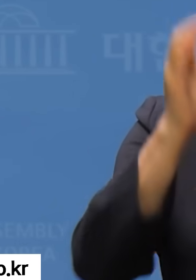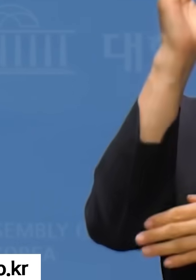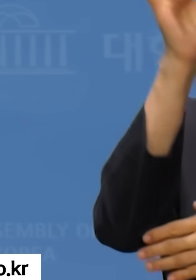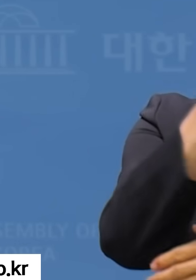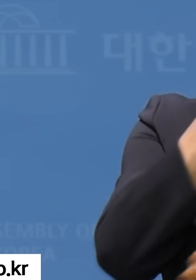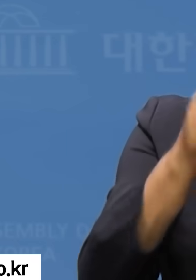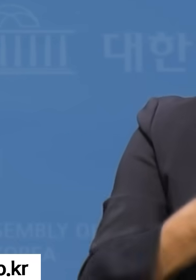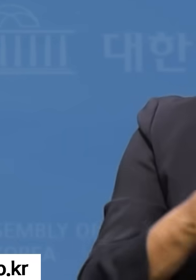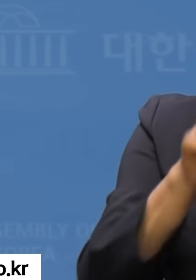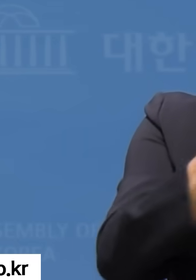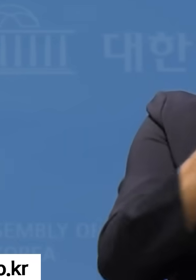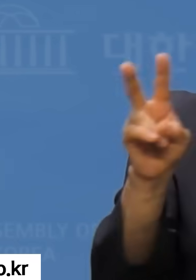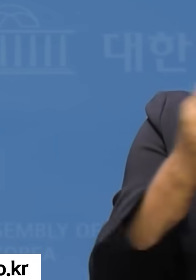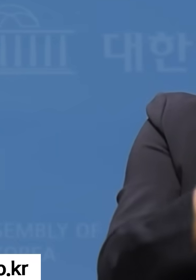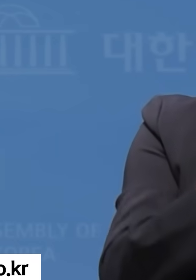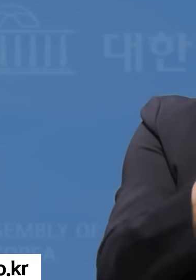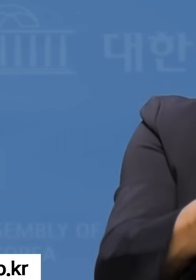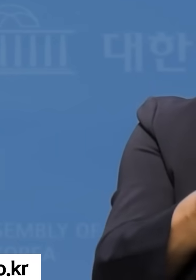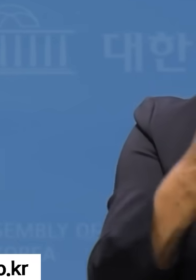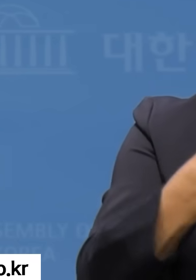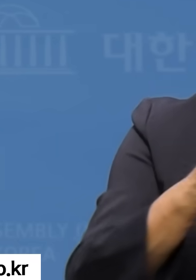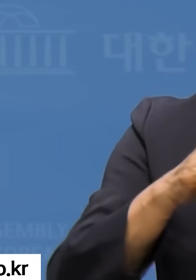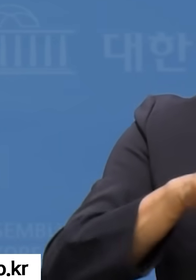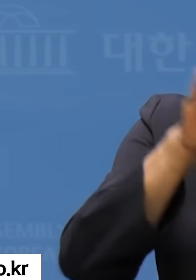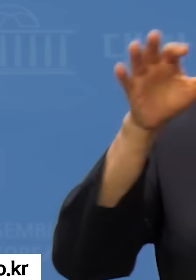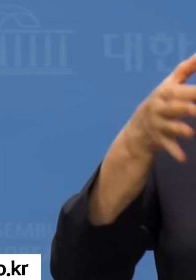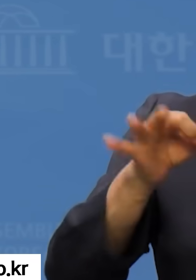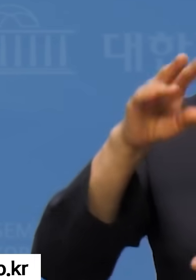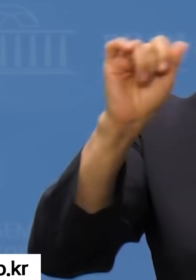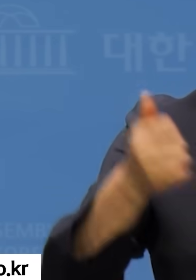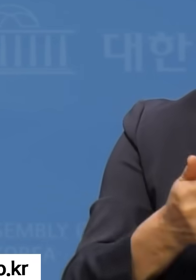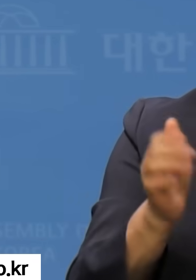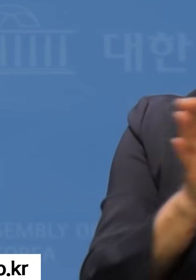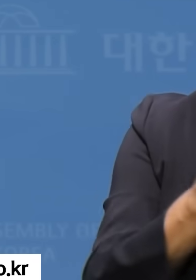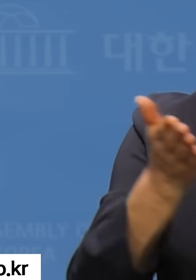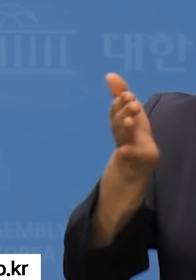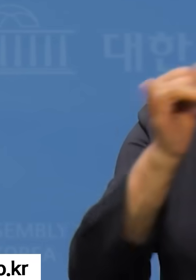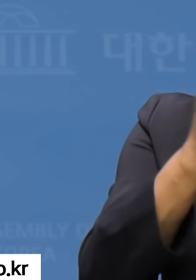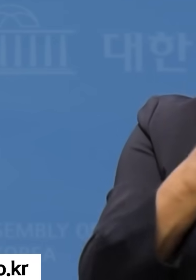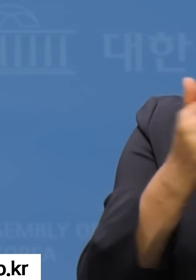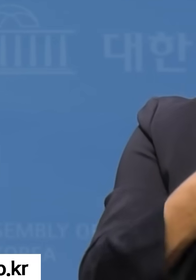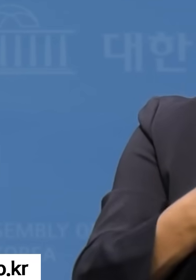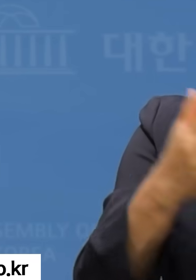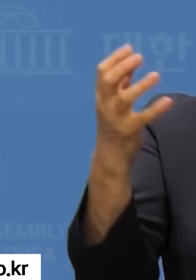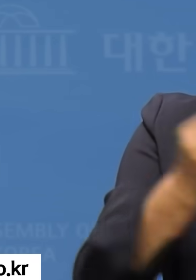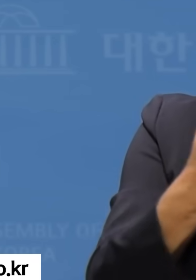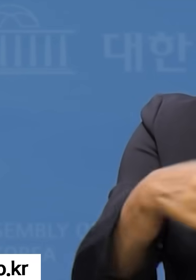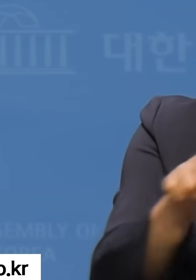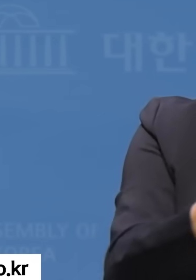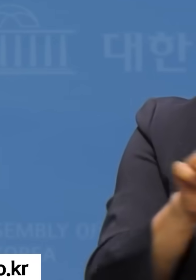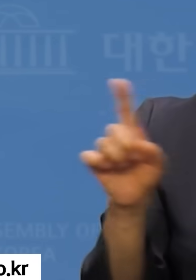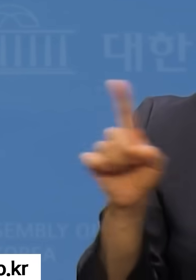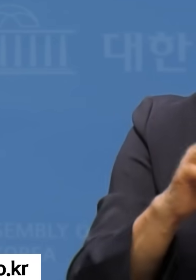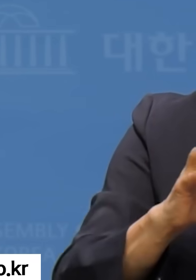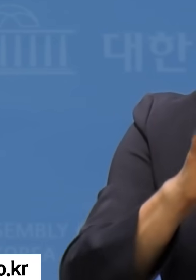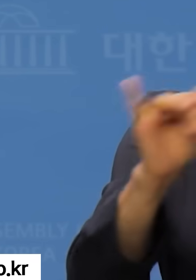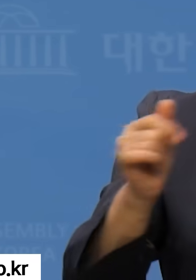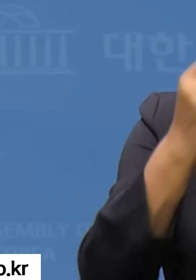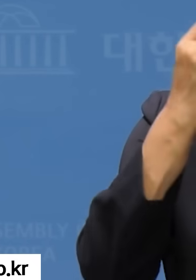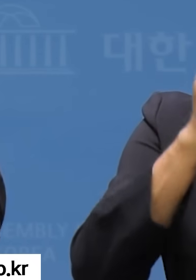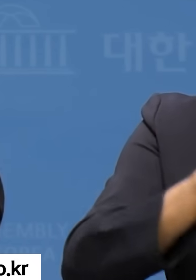일삼는 제1야당 대표가 북한 김정은의 비위를 맞춰서 얻으려는 것이 무엇인지